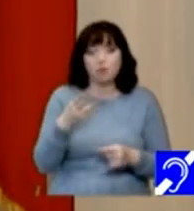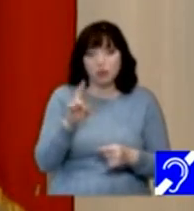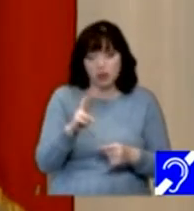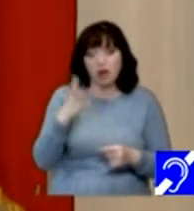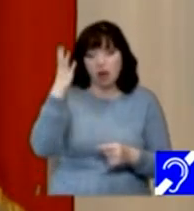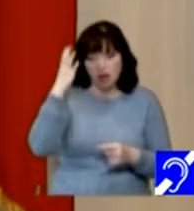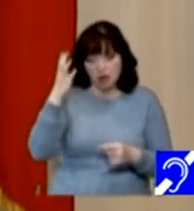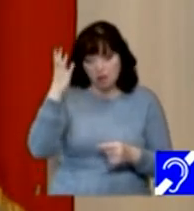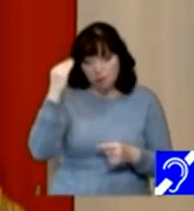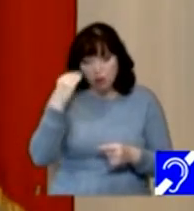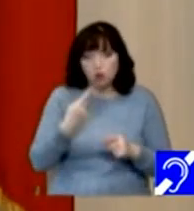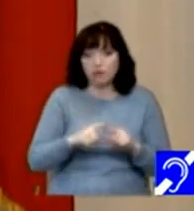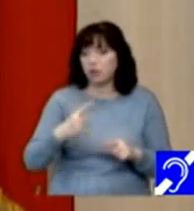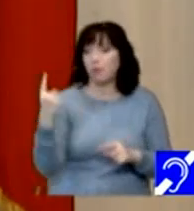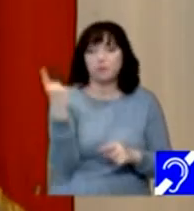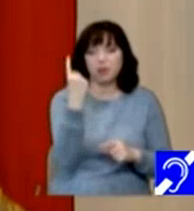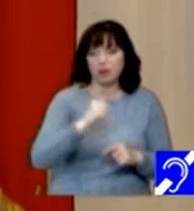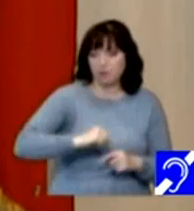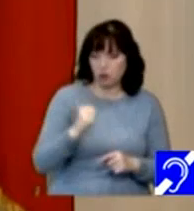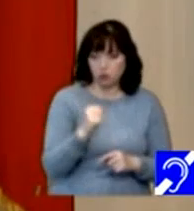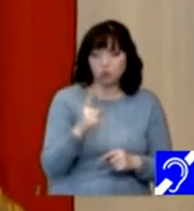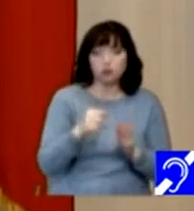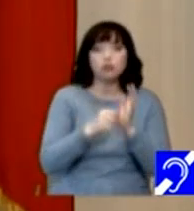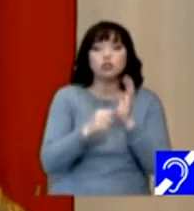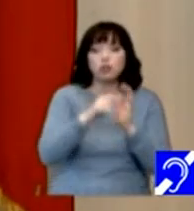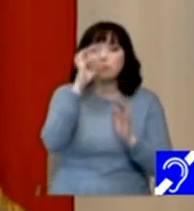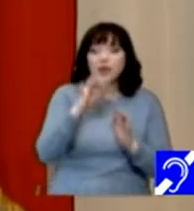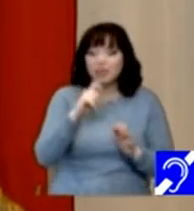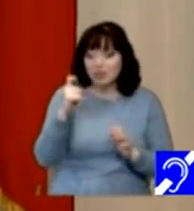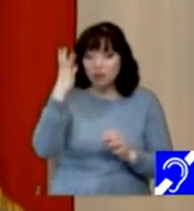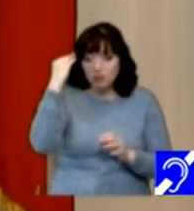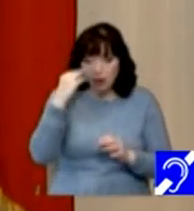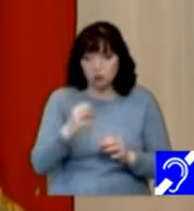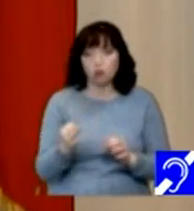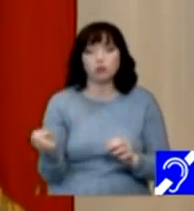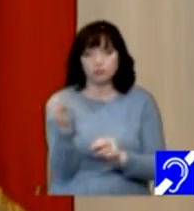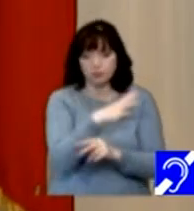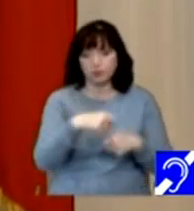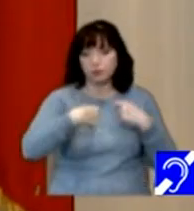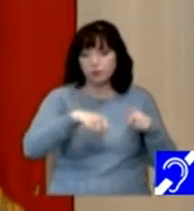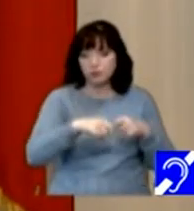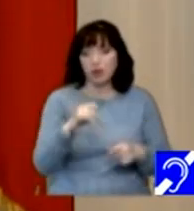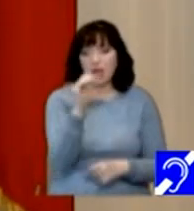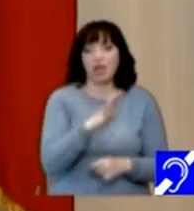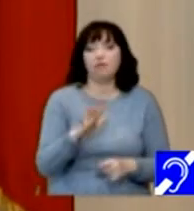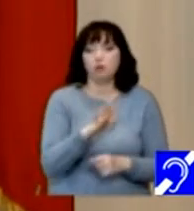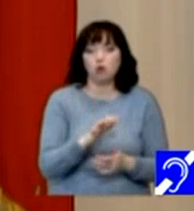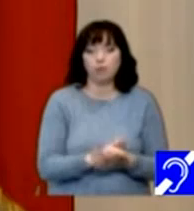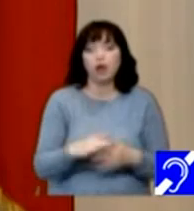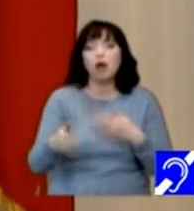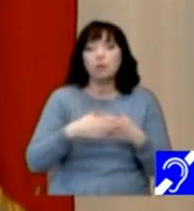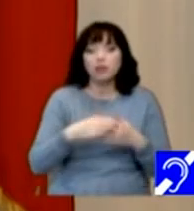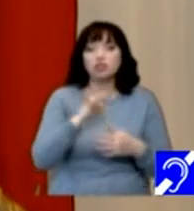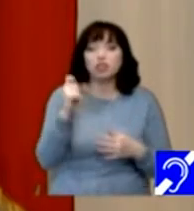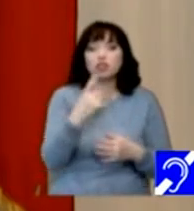este partenerul numărul 1. 65% din produsele exportate din Moldova sunt în Uniunea Europeană. Din aproximativ